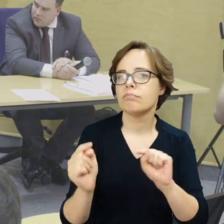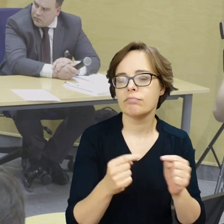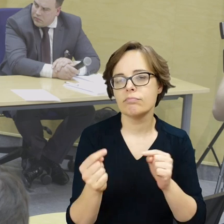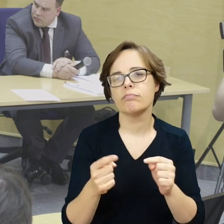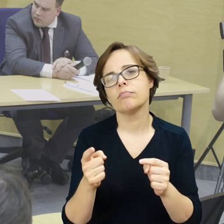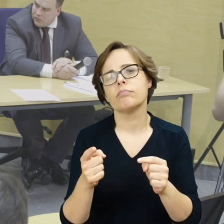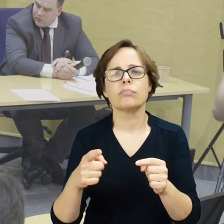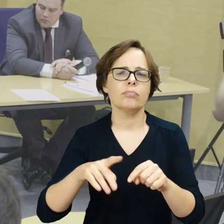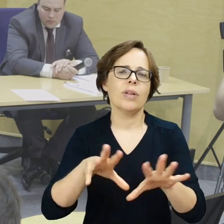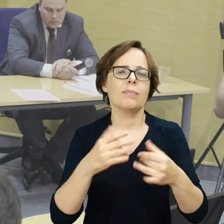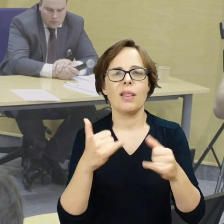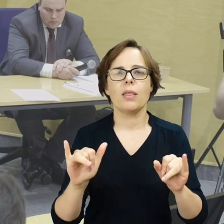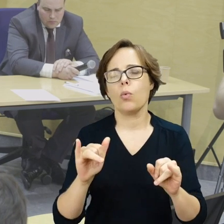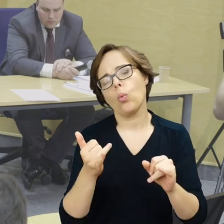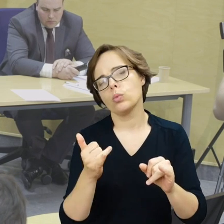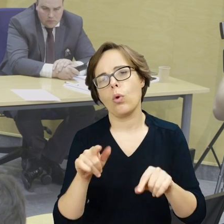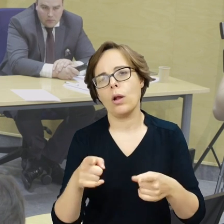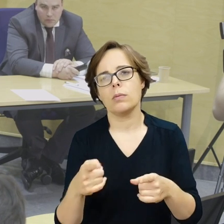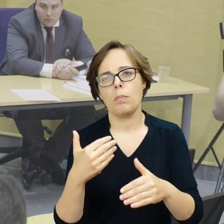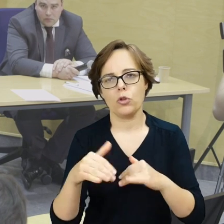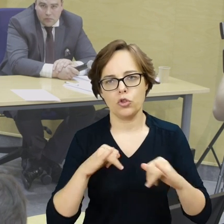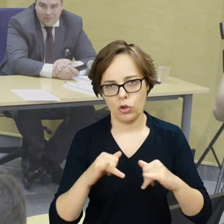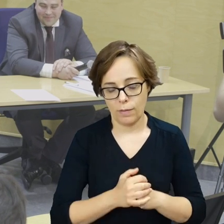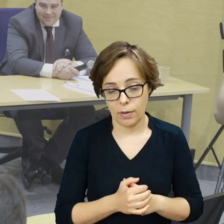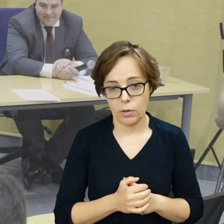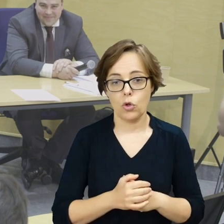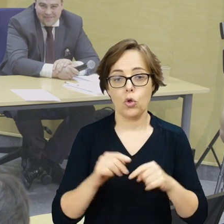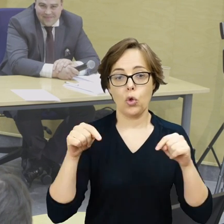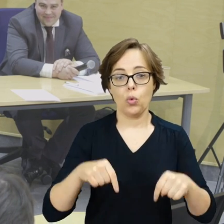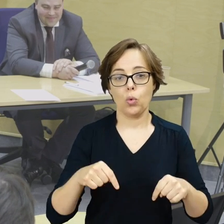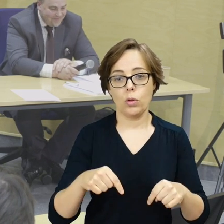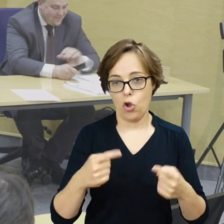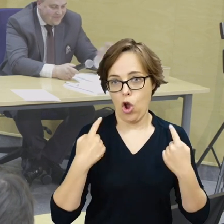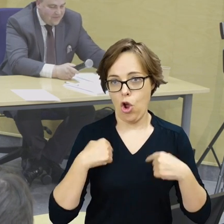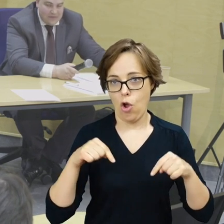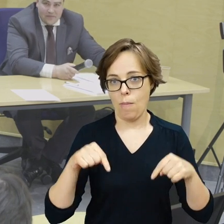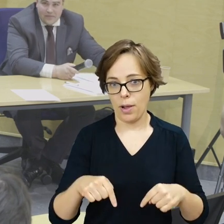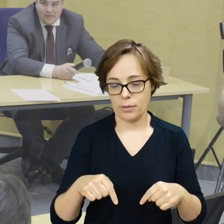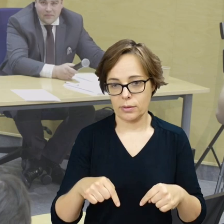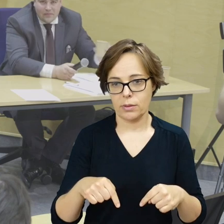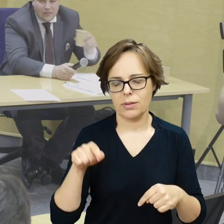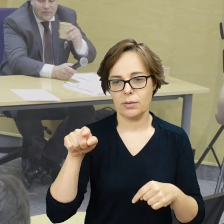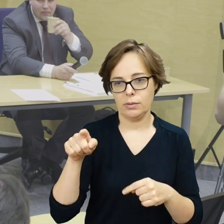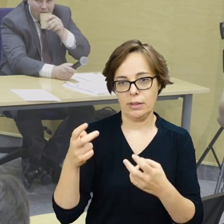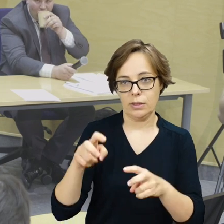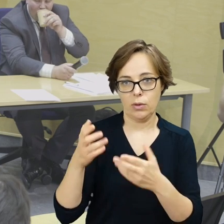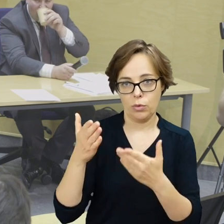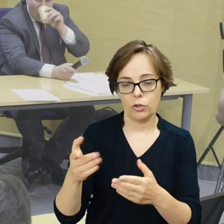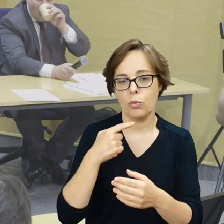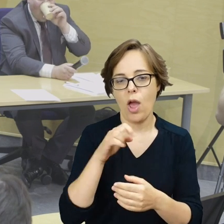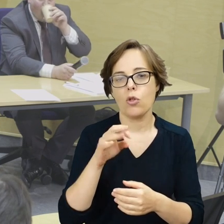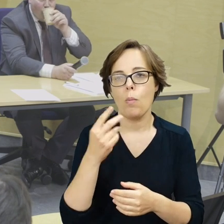pozarządowymi. Tutaj obecny na sali ojciec założyciel mówił o artykule 1 ustęp 2 ustawy o